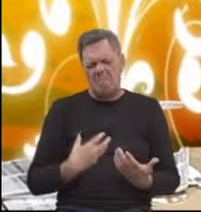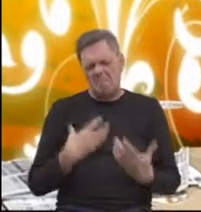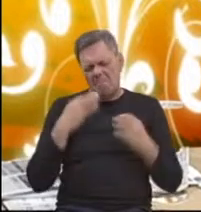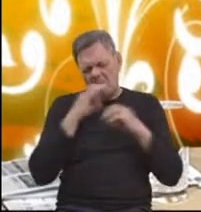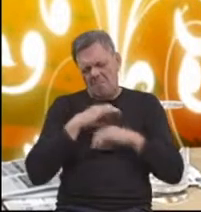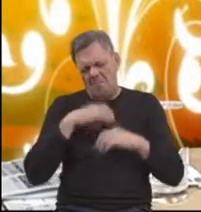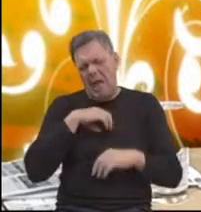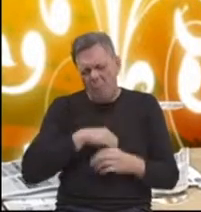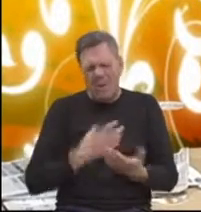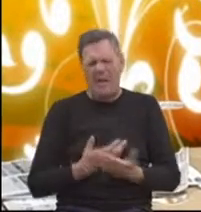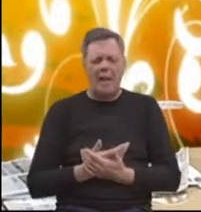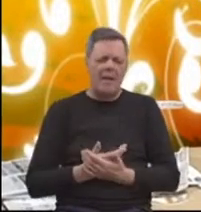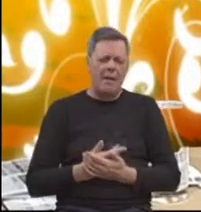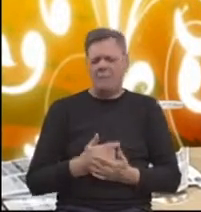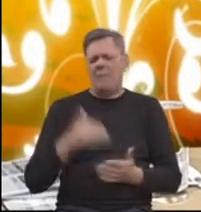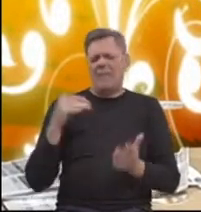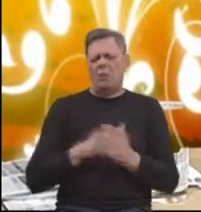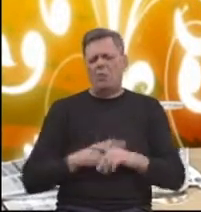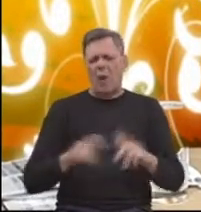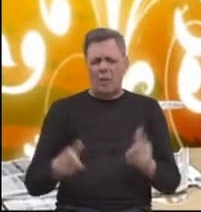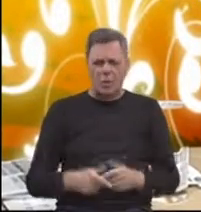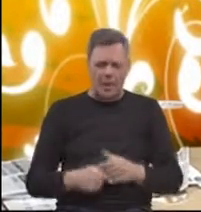emocionalno. 1000 razloga ima i dok se ne otkrije